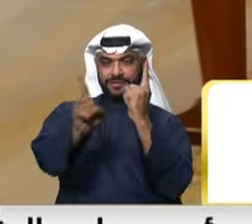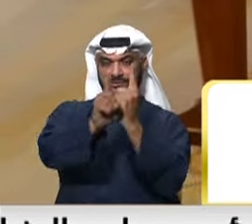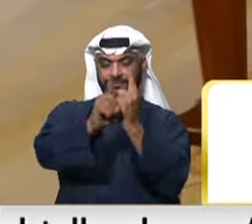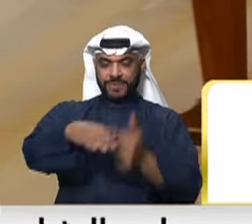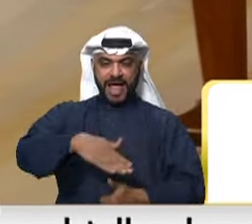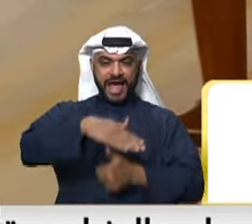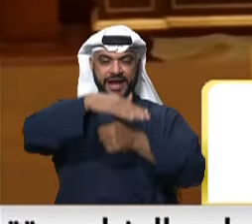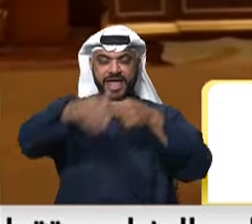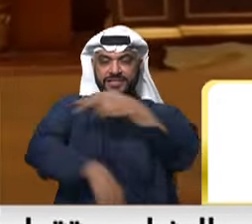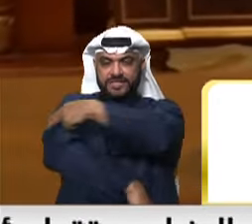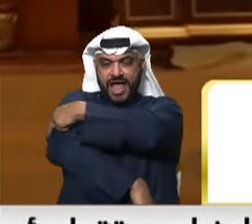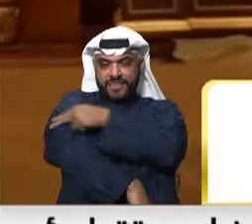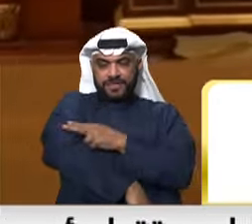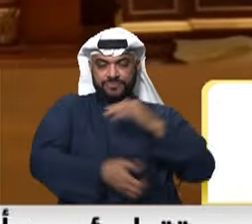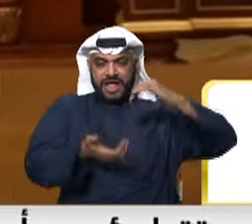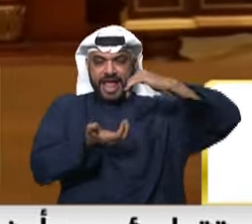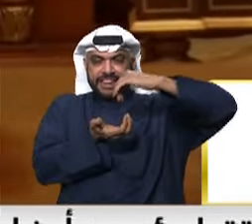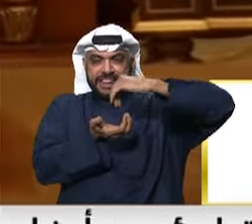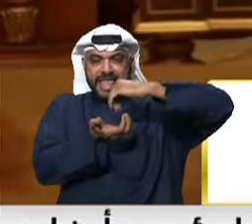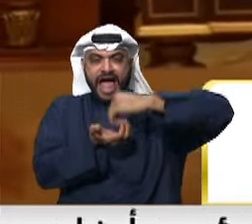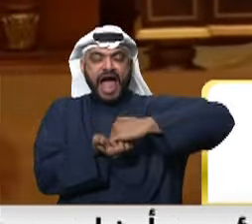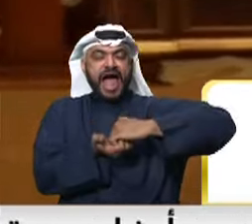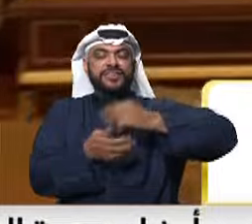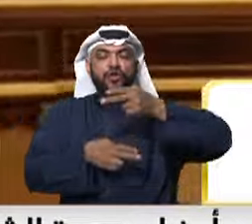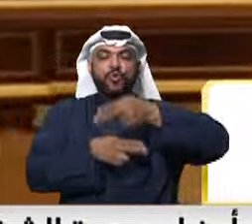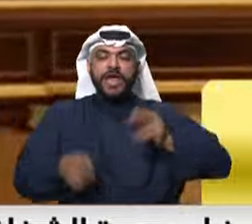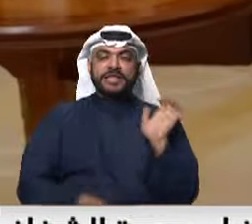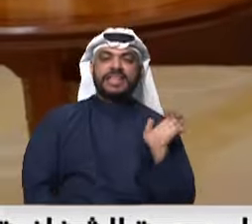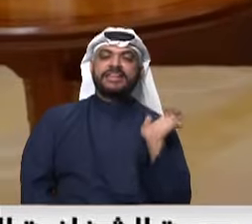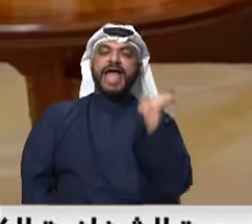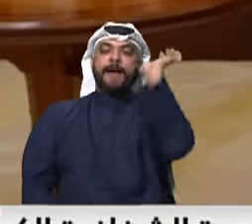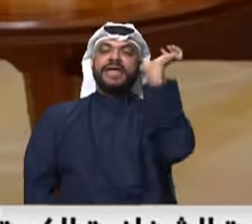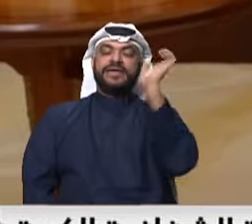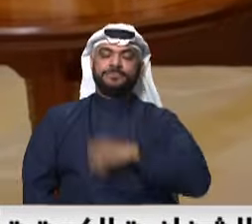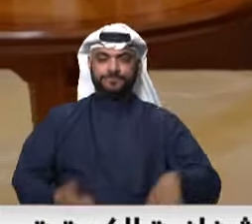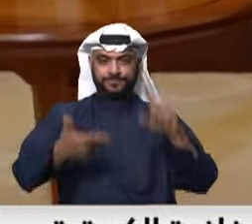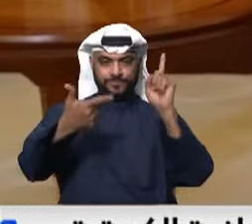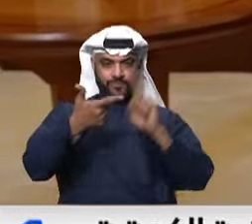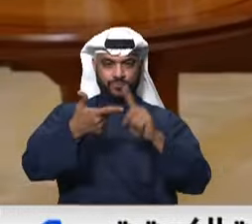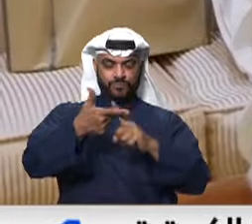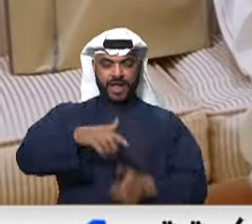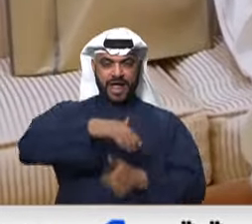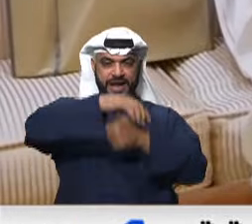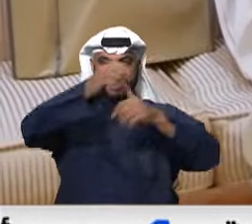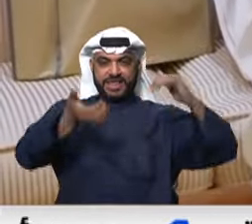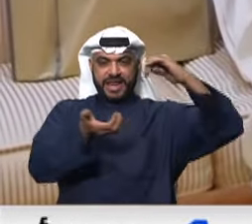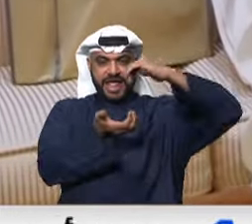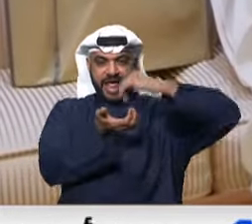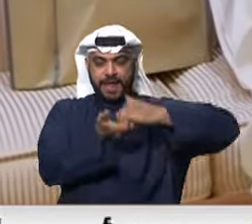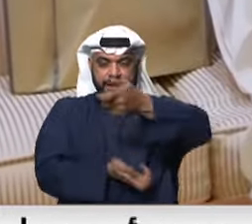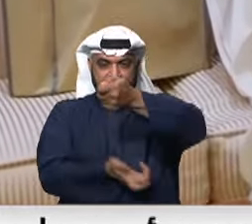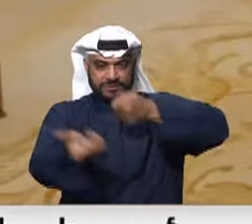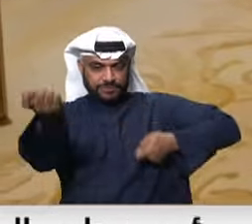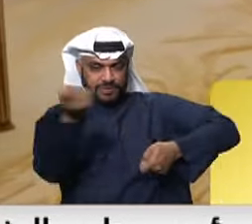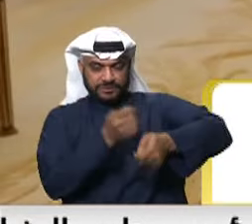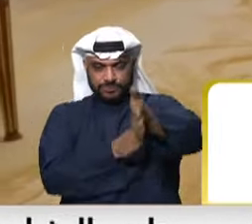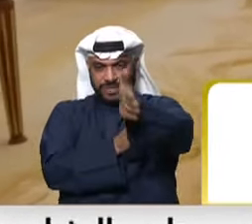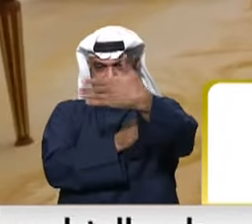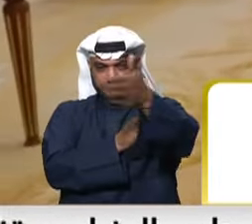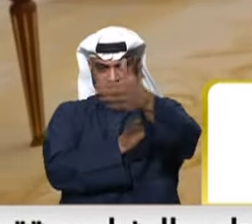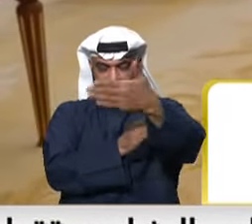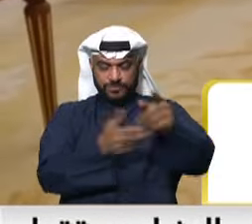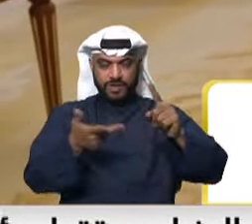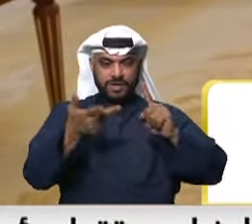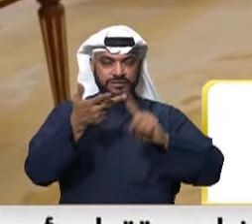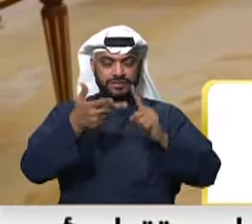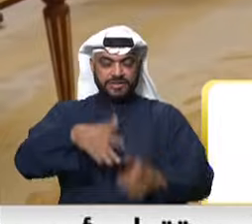رئيس وأعضاء الاتحاد الكويتي للتأمين والسادة رئيس وأعضاء الاتحاد الكويتي لصيادي الأسماك والسادة